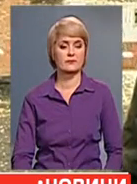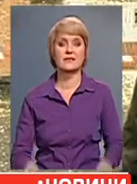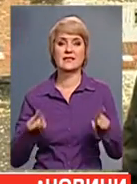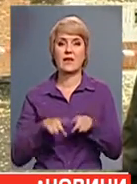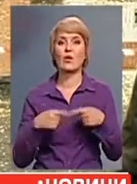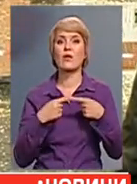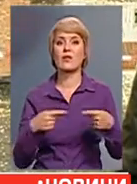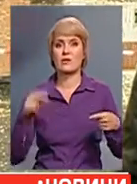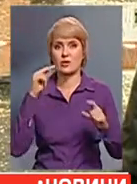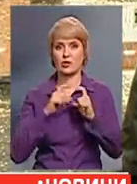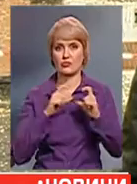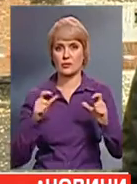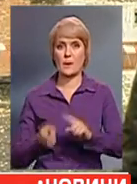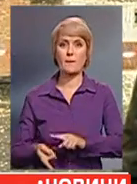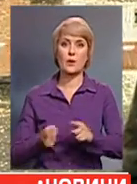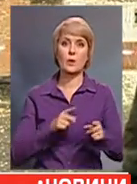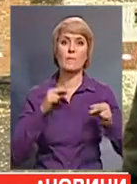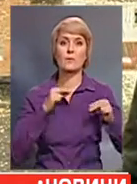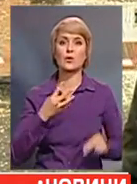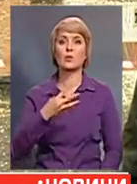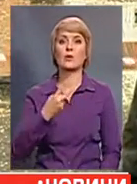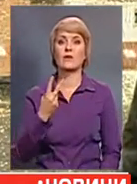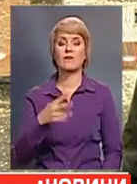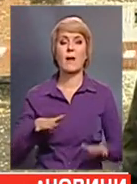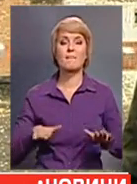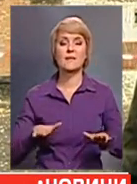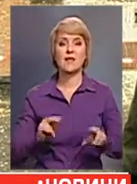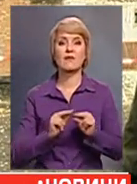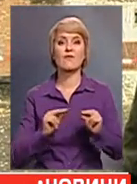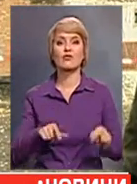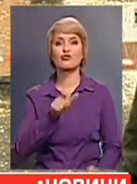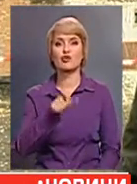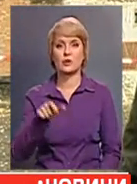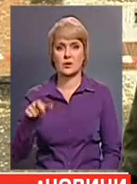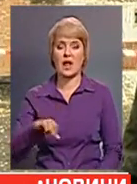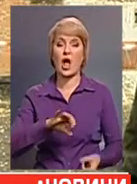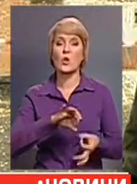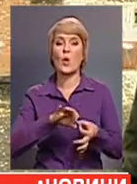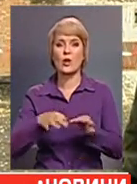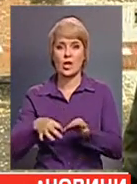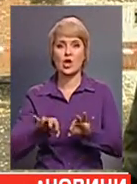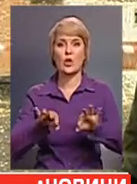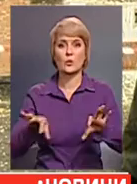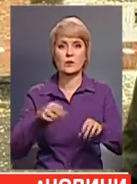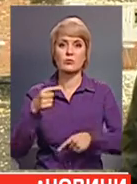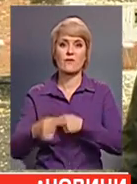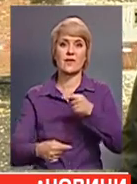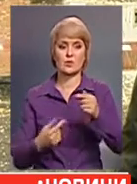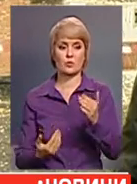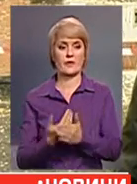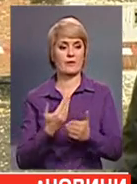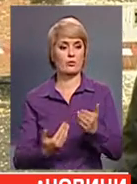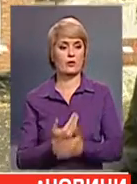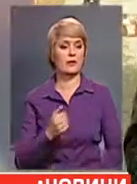Також до інших шкіл перейдуть працювати і 42 місцевих вчителя. А більш докладно ми розкажемо вже у наступних